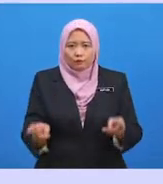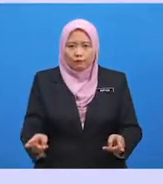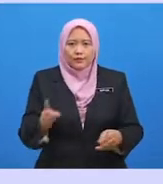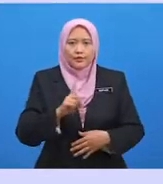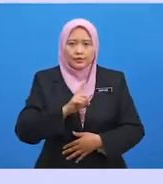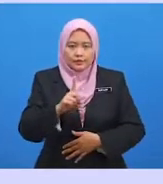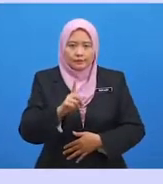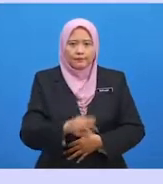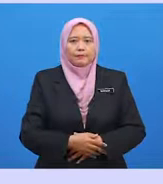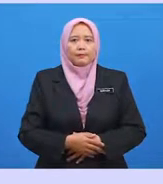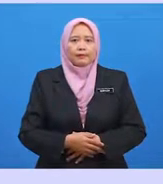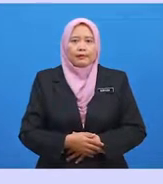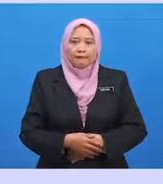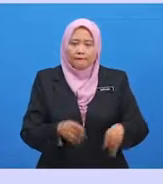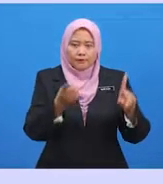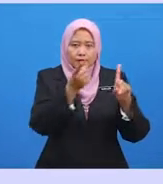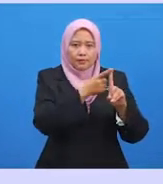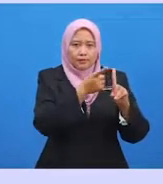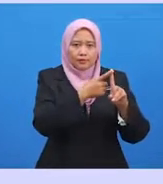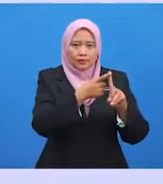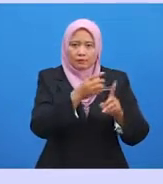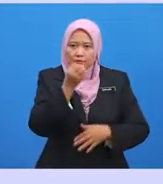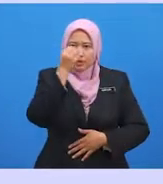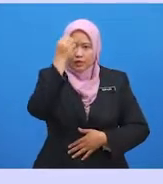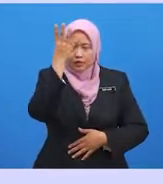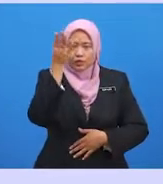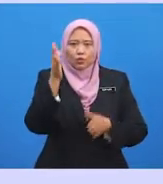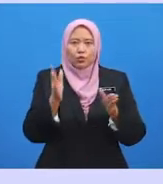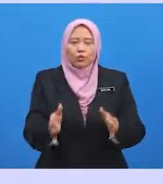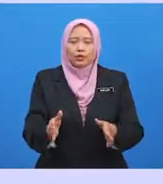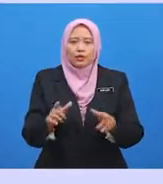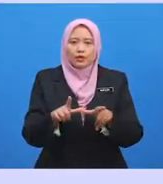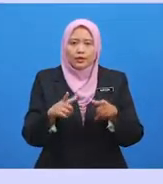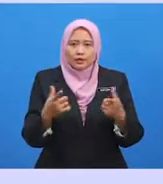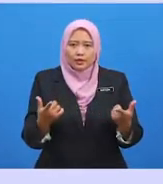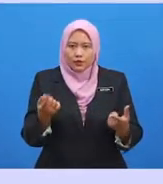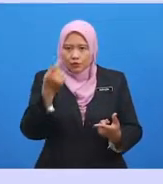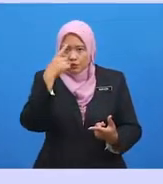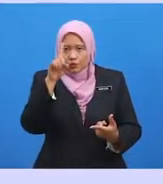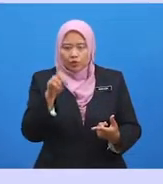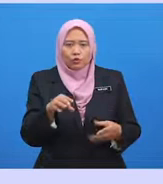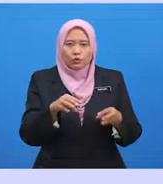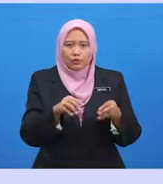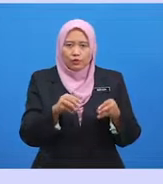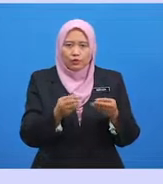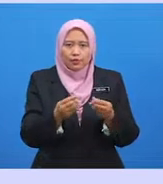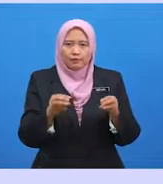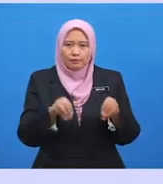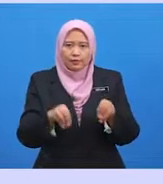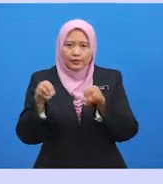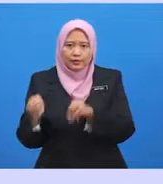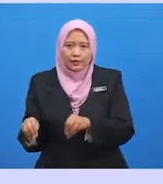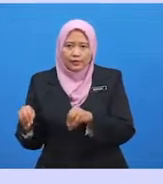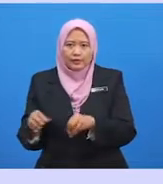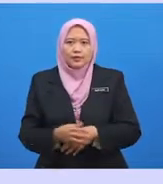untuk mengusahakan dan sebahagian hasilnya disalurkan untuk kebajikan umat Islam